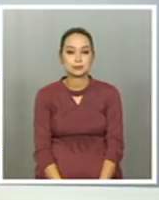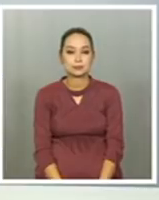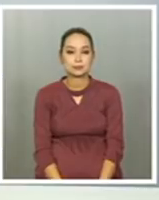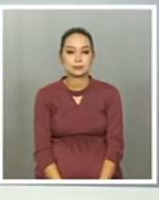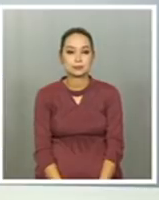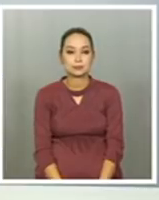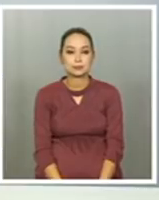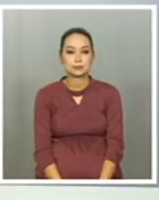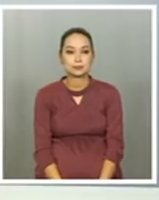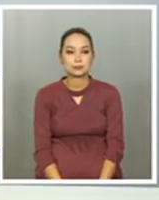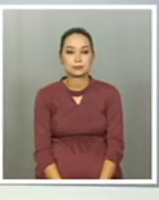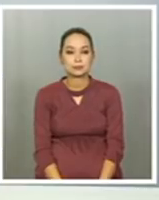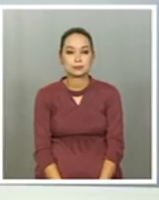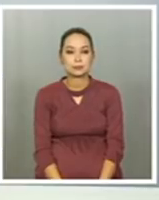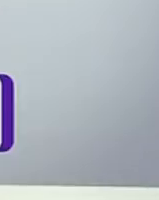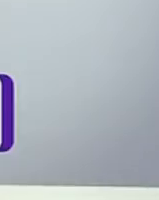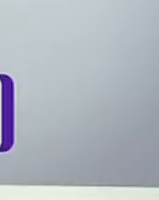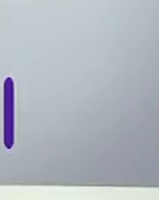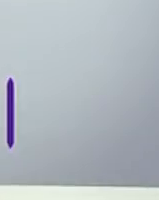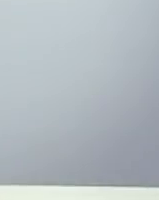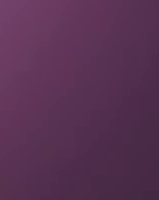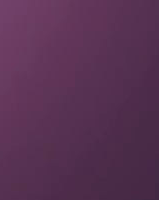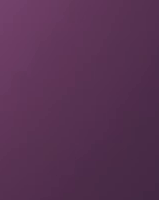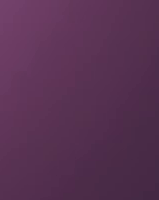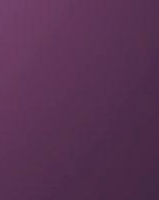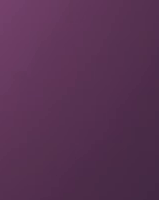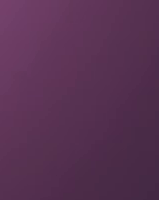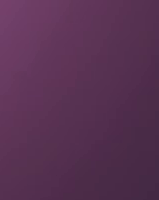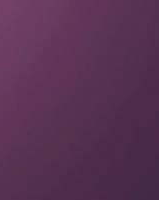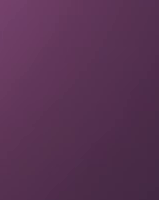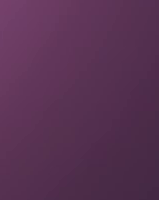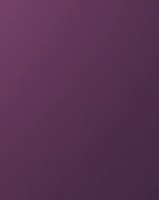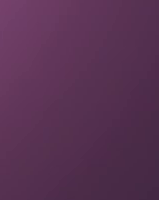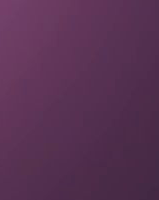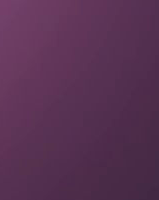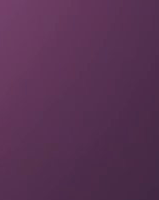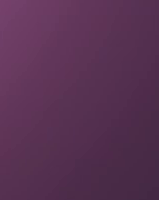Назар аударғандарыңызға рахмет, сау болыңыздар.